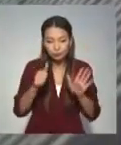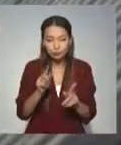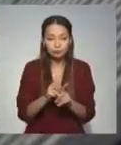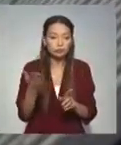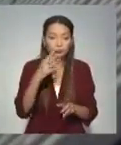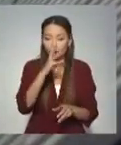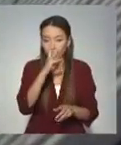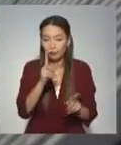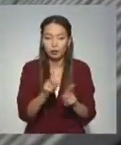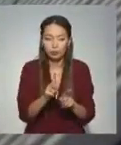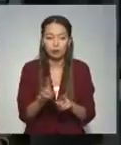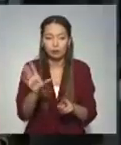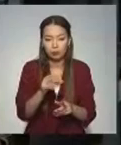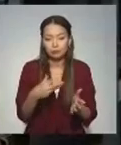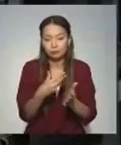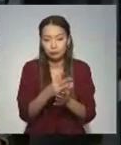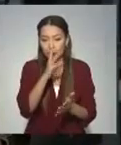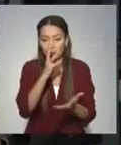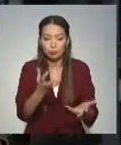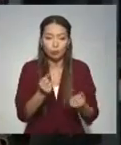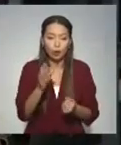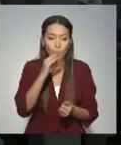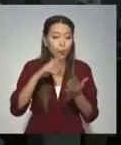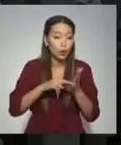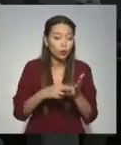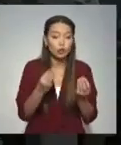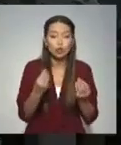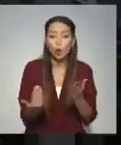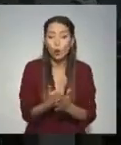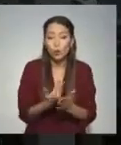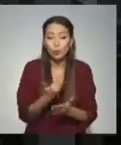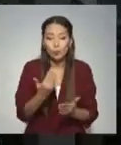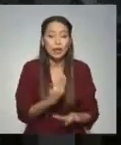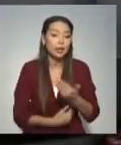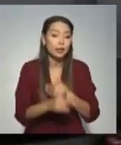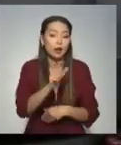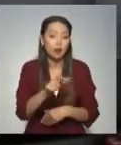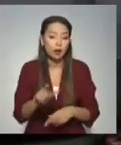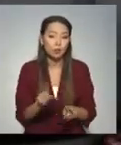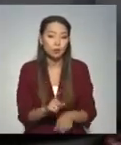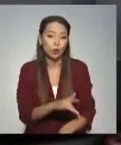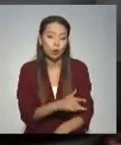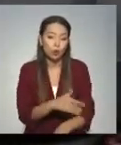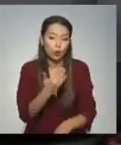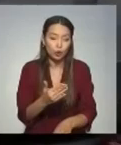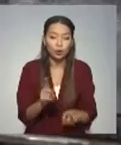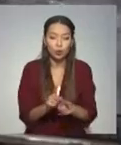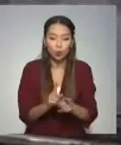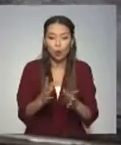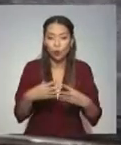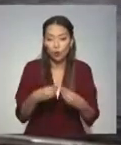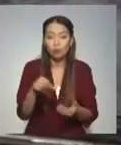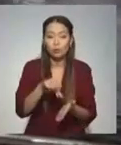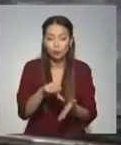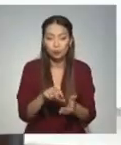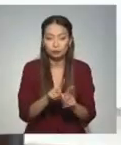табысының 45% көлемінде жәрдемақы қалады. Сондай-ақ жобаның тағы бір жаңалығы, енді мүгедектігі бар адамға қызмет көрсеткен отбасы мүшесіне де